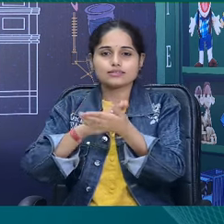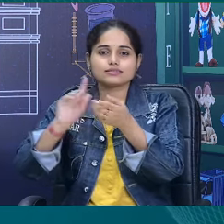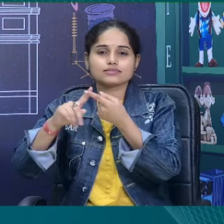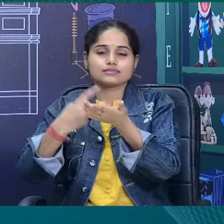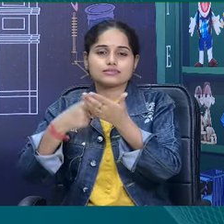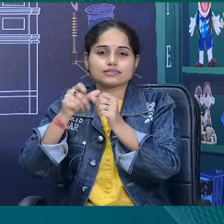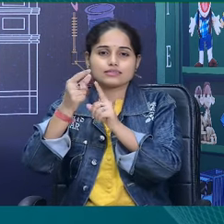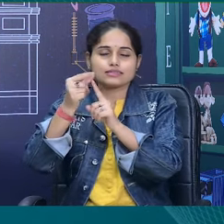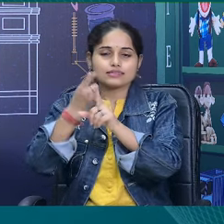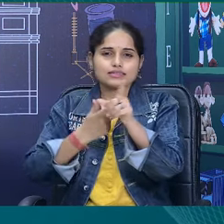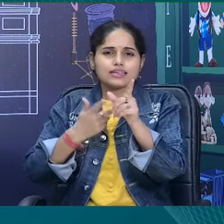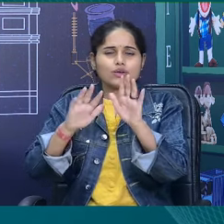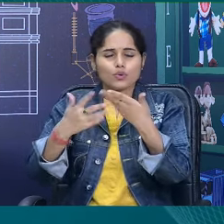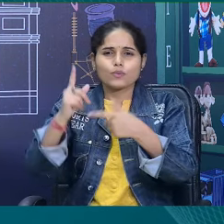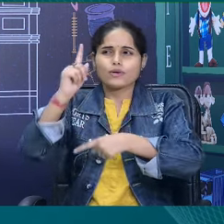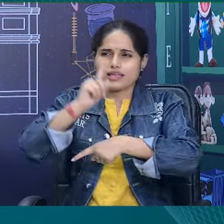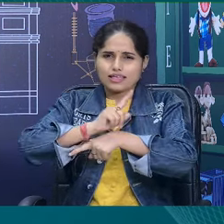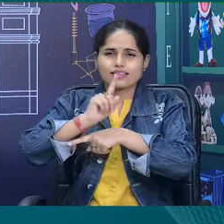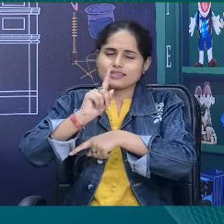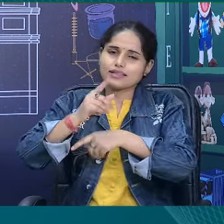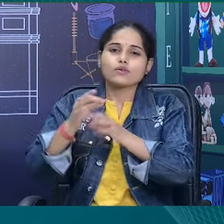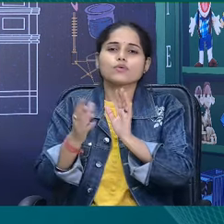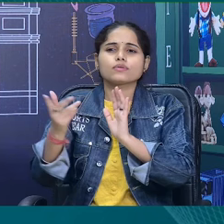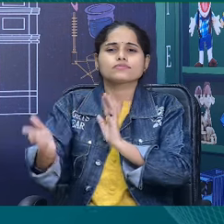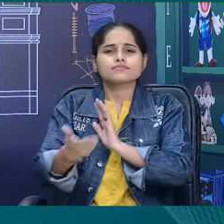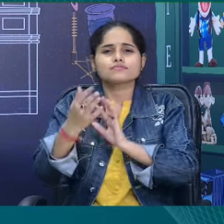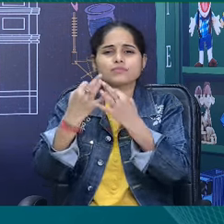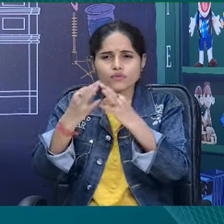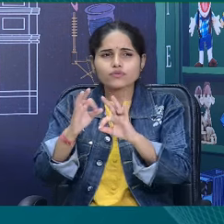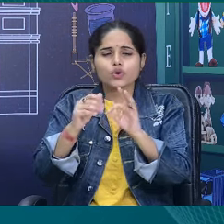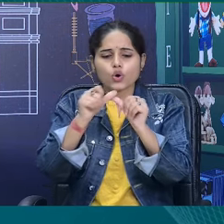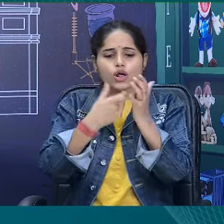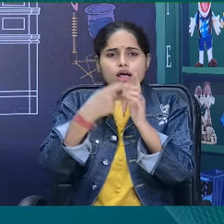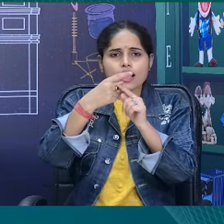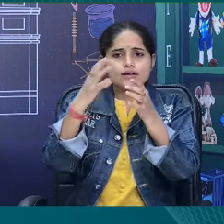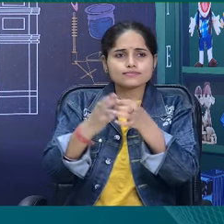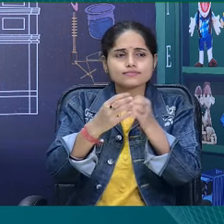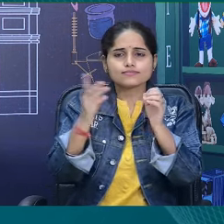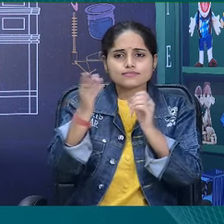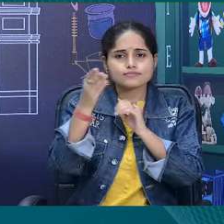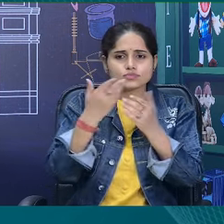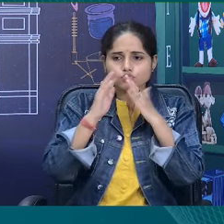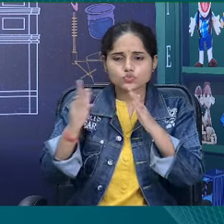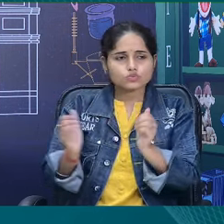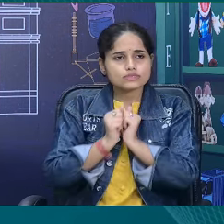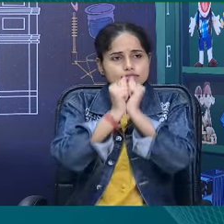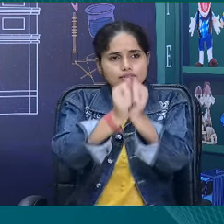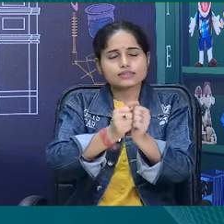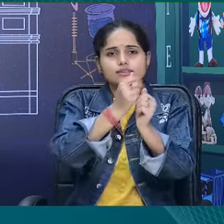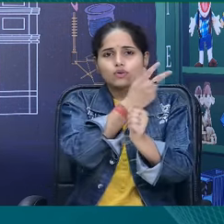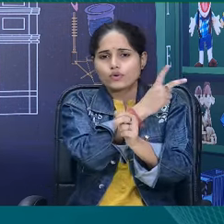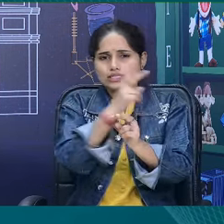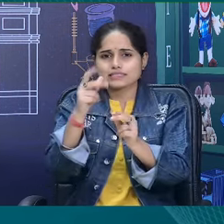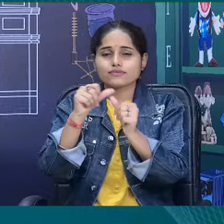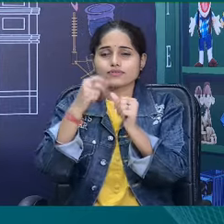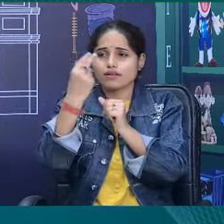किसी दिन कोई एक दिन वो फिक्स कर सकते हैं जो आर्ट से रिलेटेड हो और उस दौरान वो अलग-अलग कलाकारों की आकृतियों